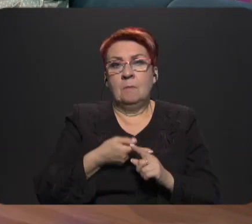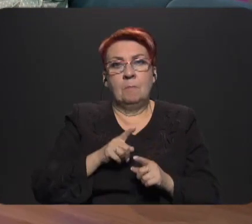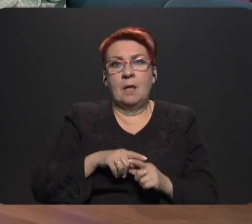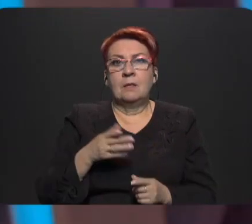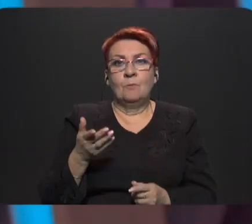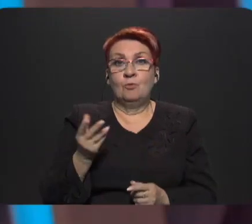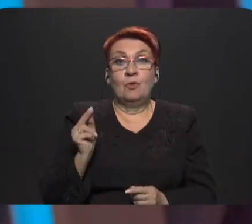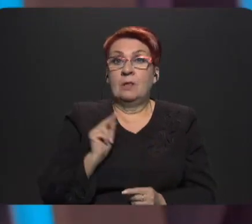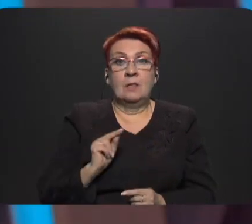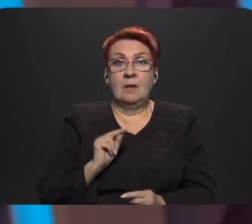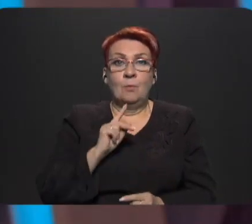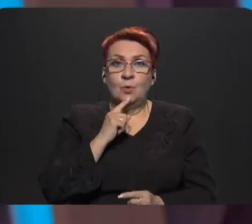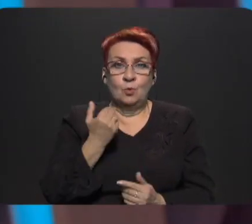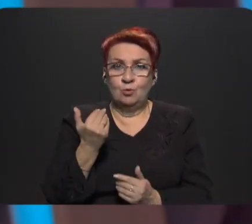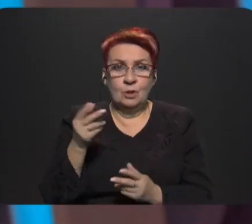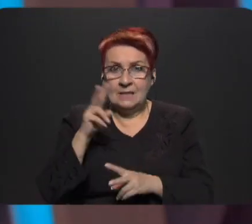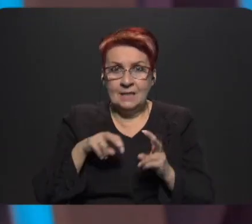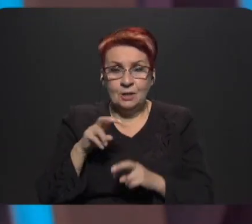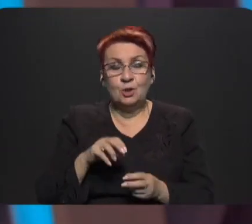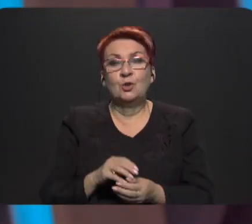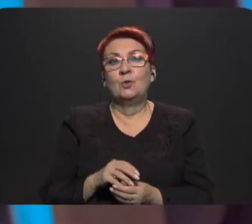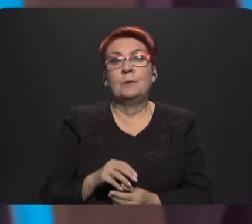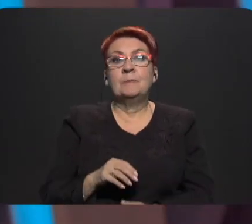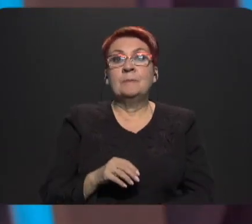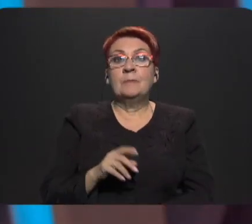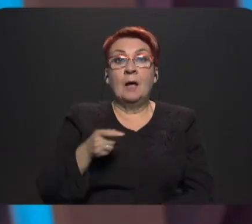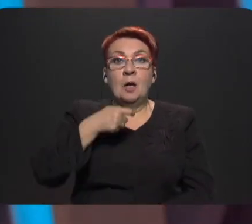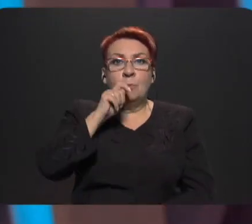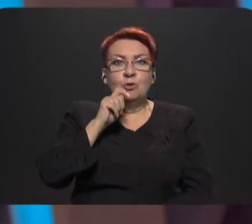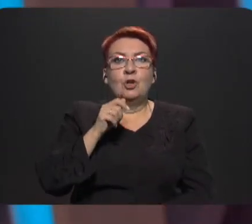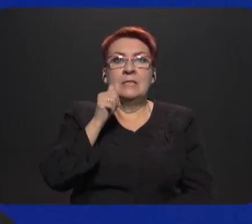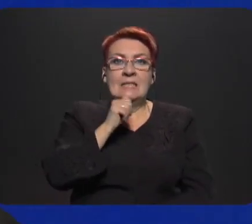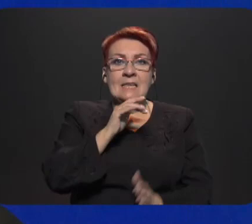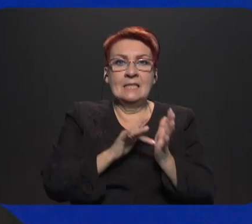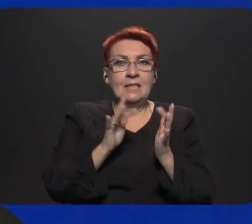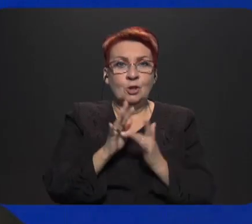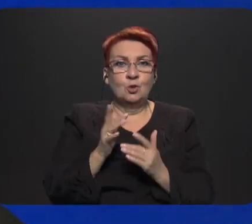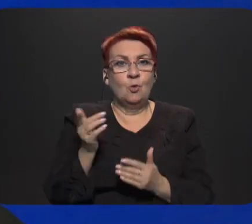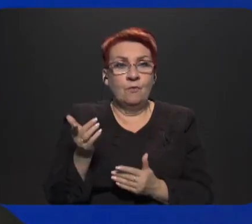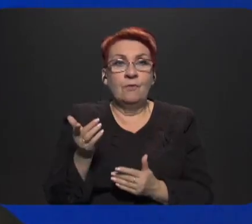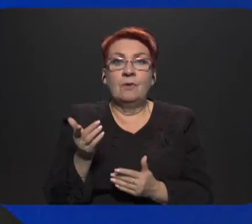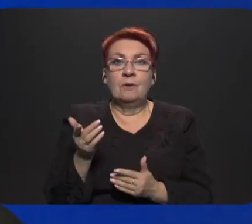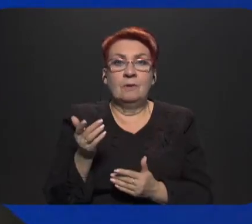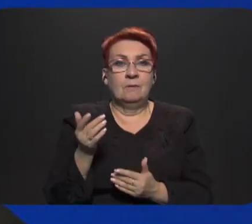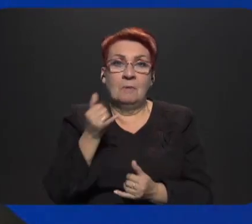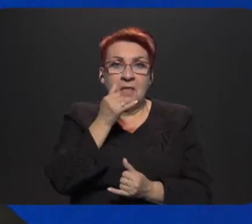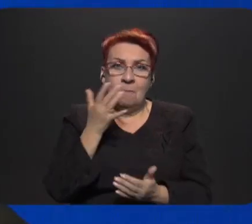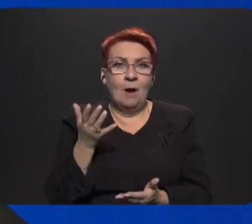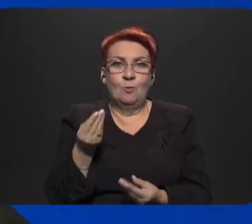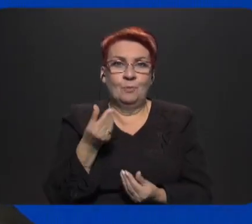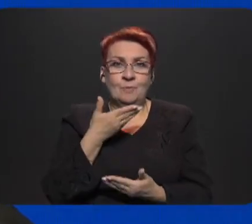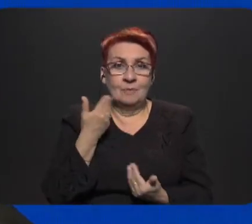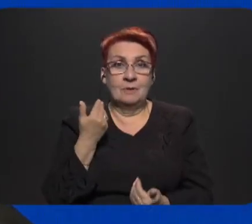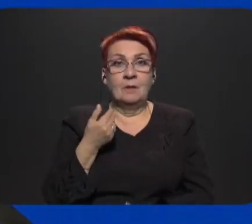поэтому. Как быть? Надо идти в храм и причащаться. За причастие денег не просят. Ну, да, да